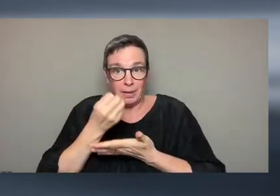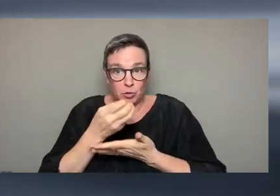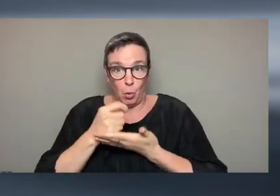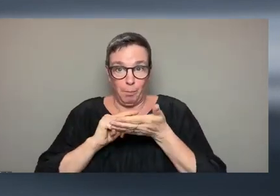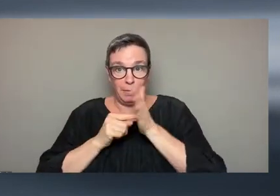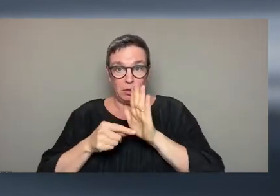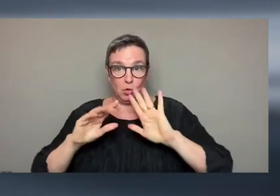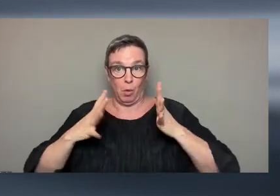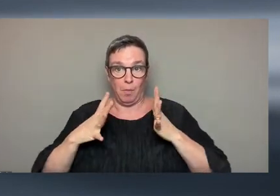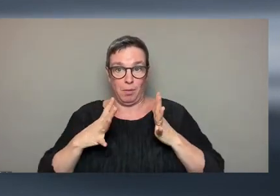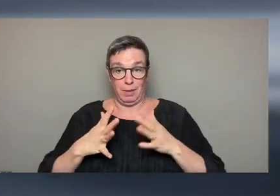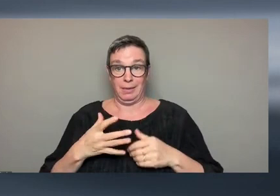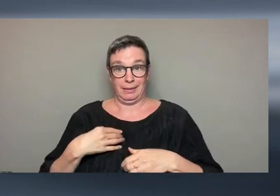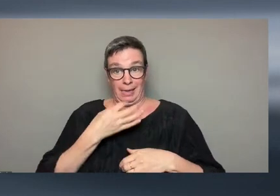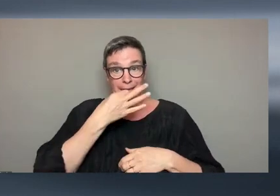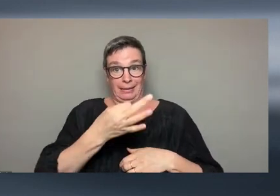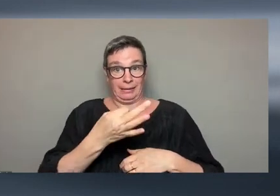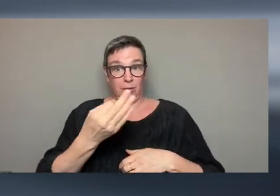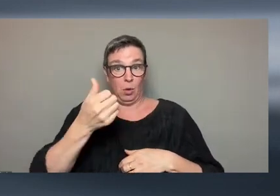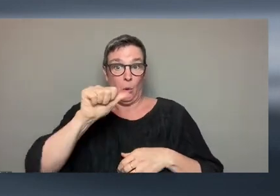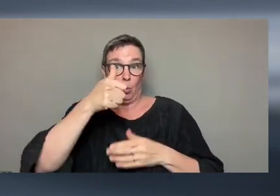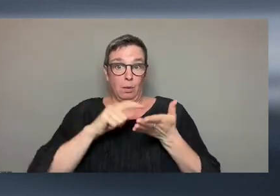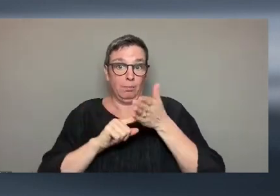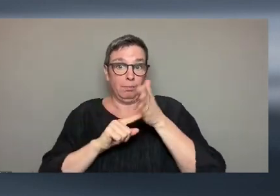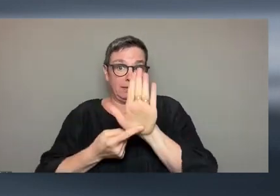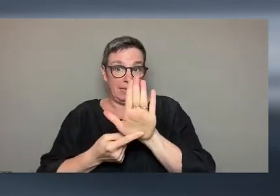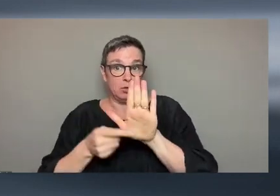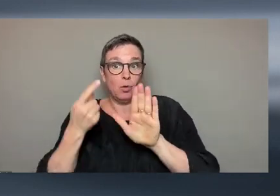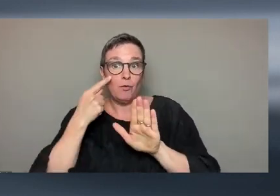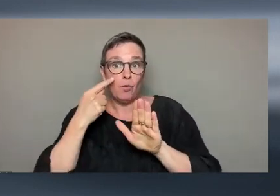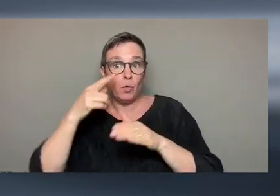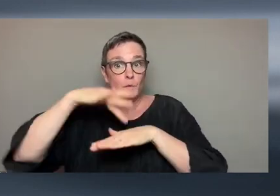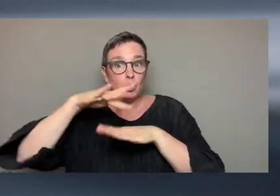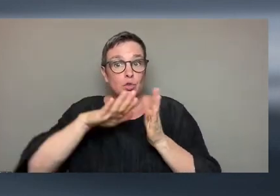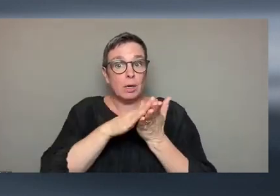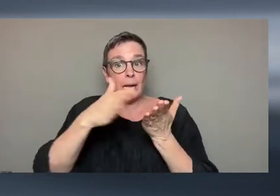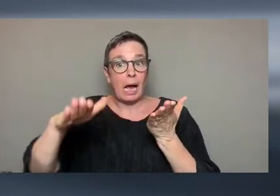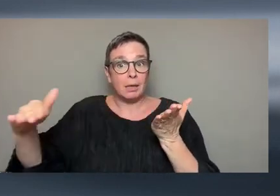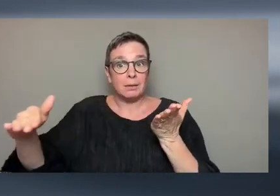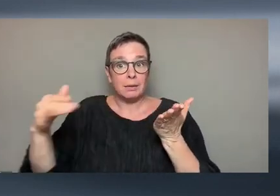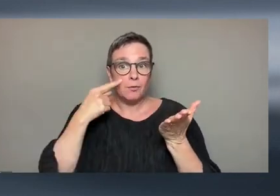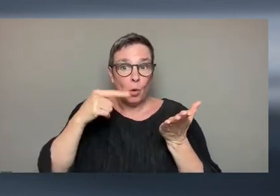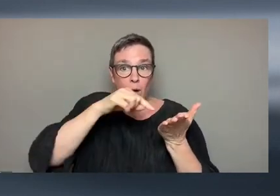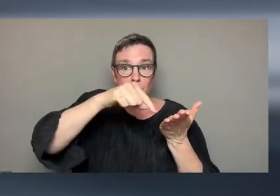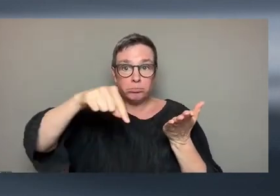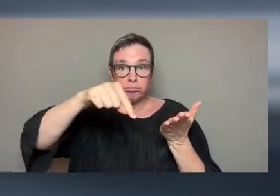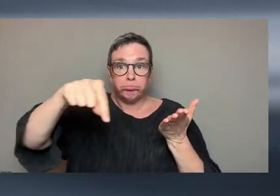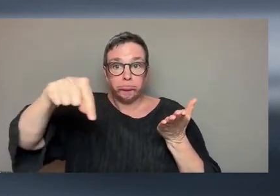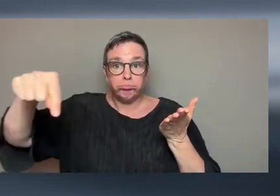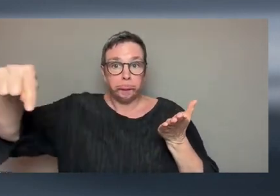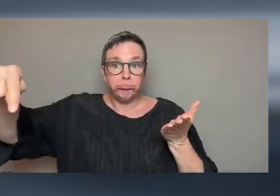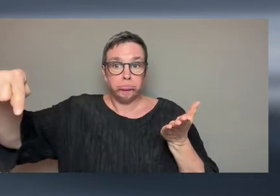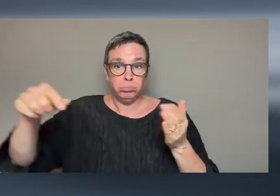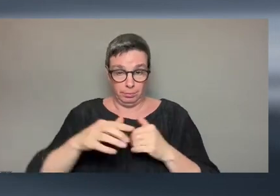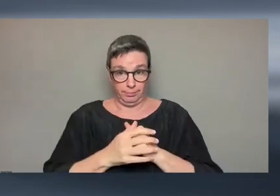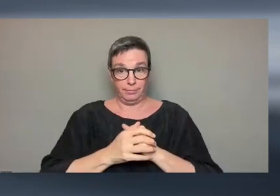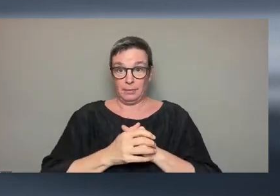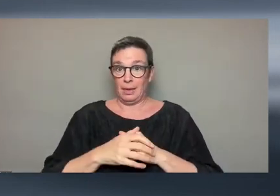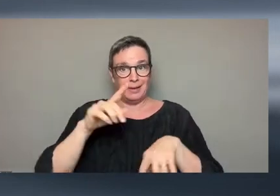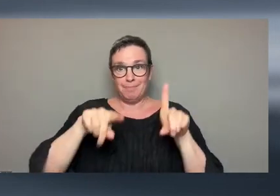jusque-là une présentation possible, c'est-à-dire un tracé sur une carte. Mais il y en a d'autres, car celle-là n'est pas forcément adaptée à tout